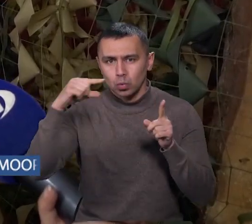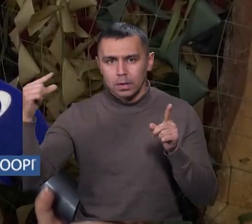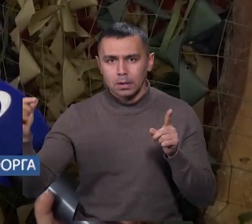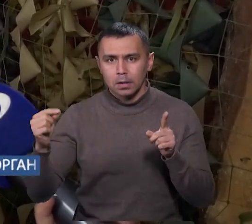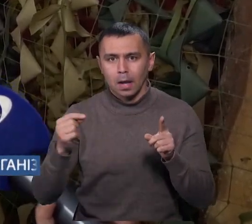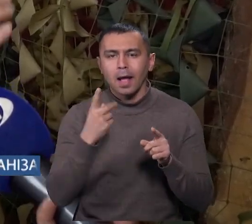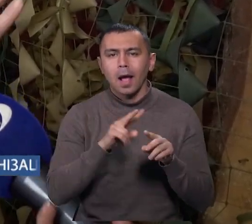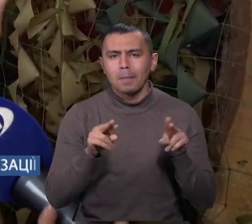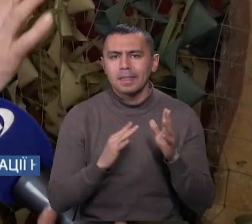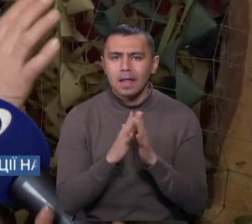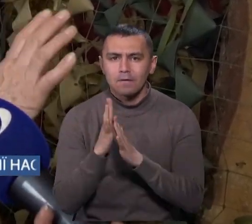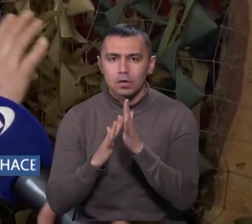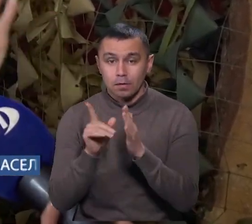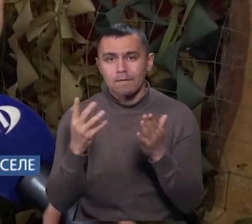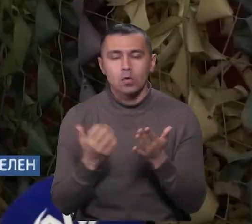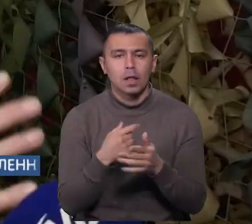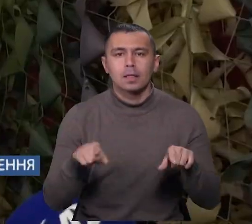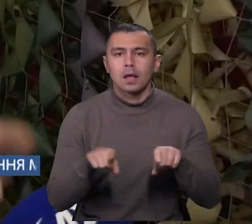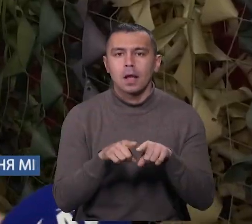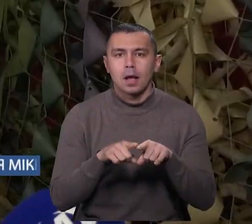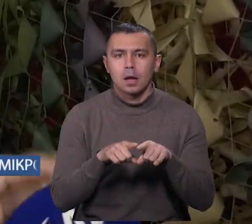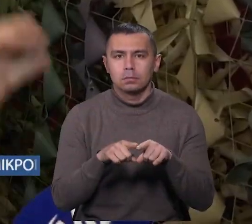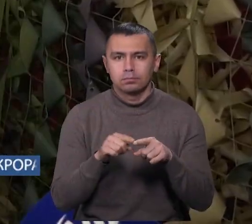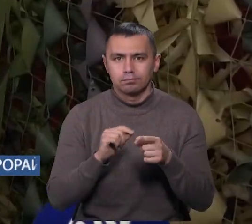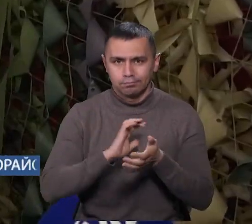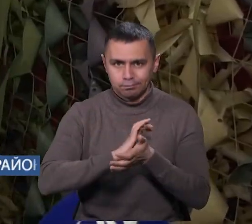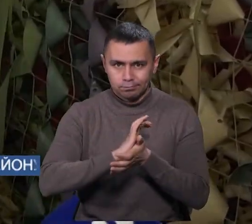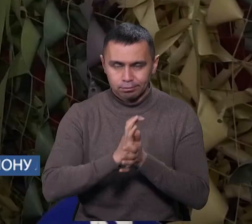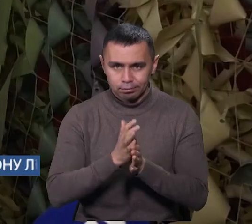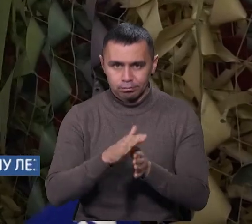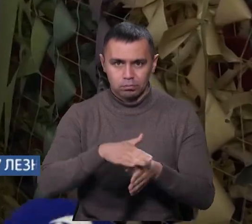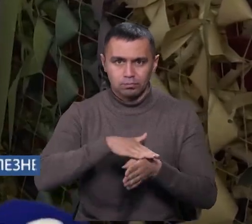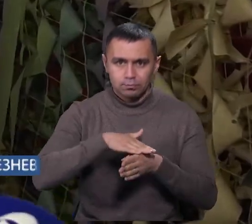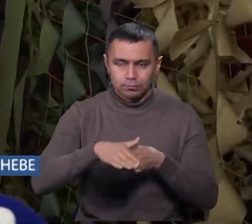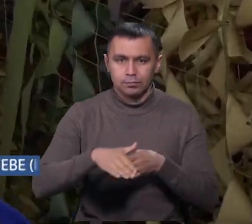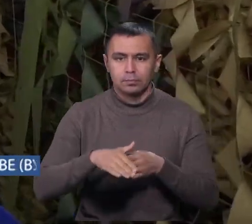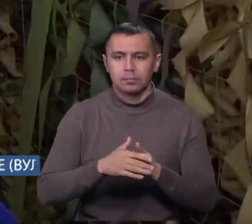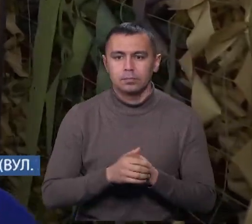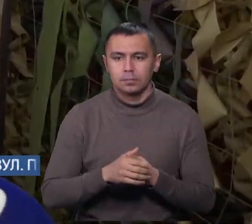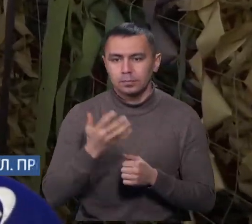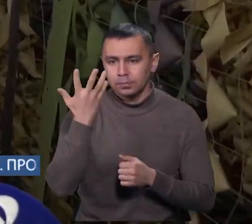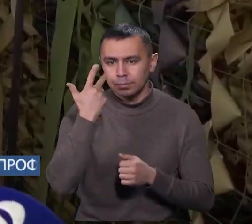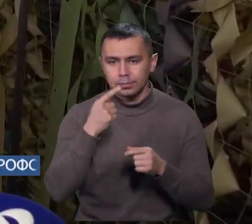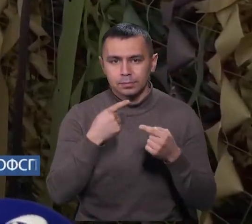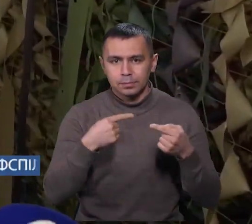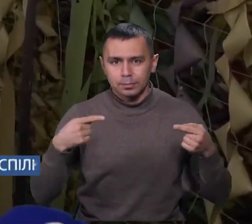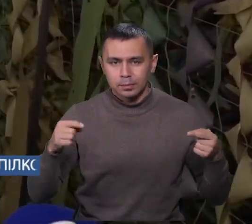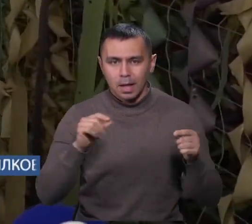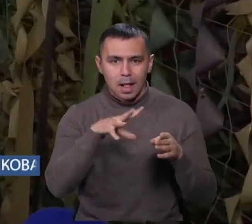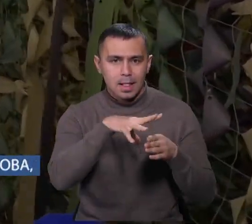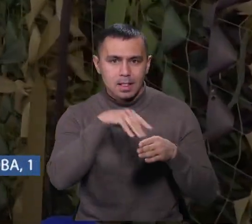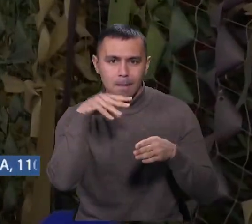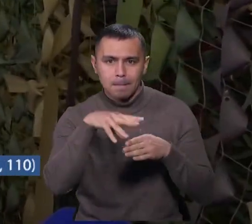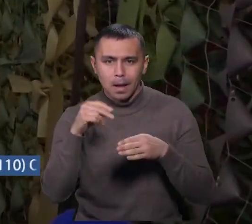як травичку заплітаємо. І вона виходить така густа, така картата, лопата така з